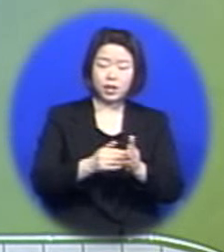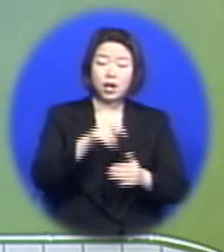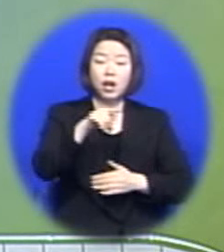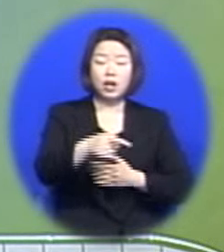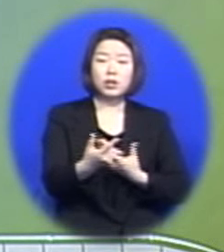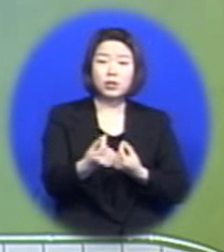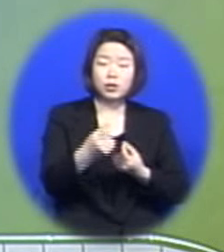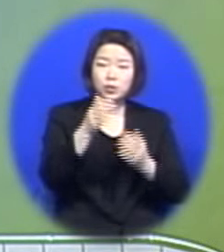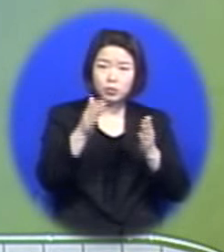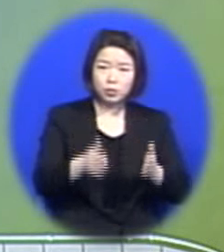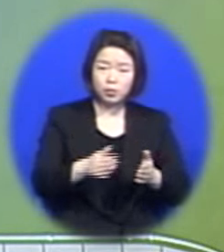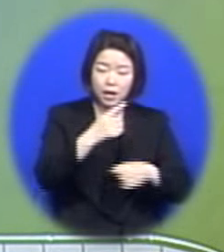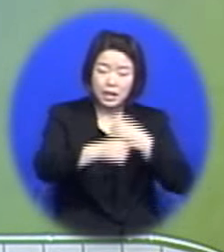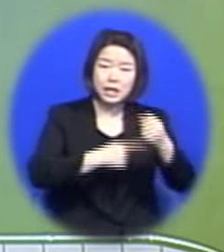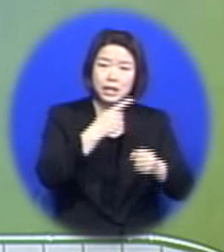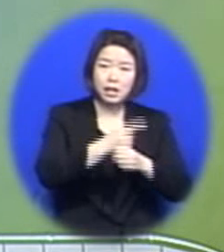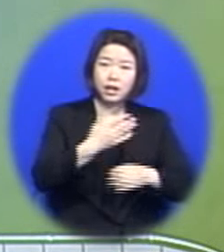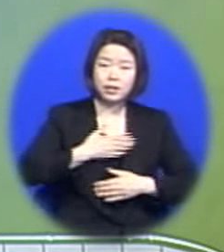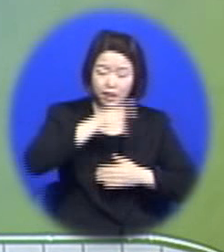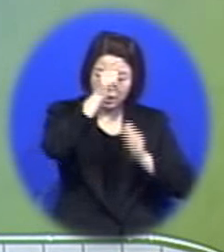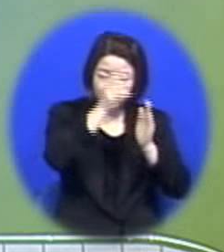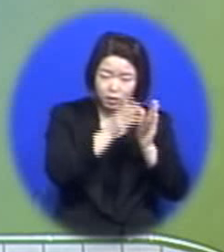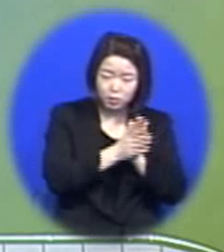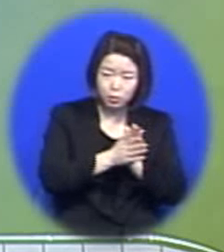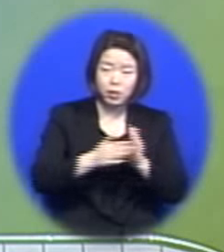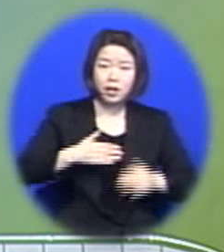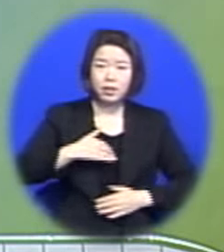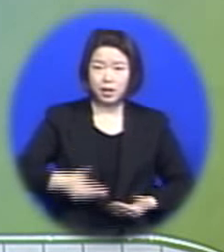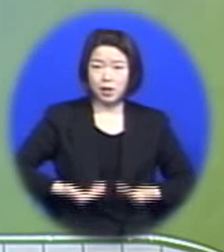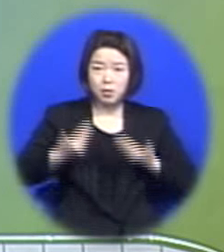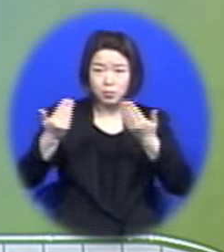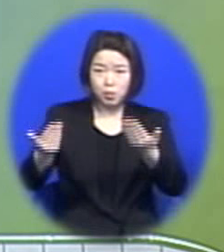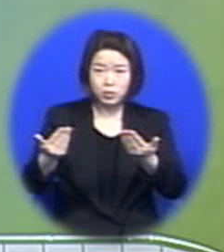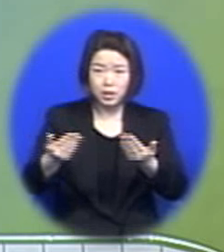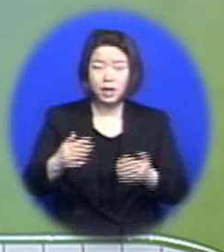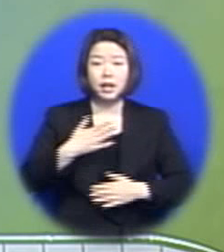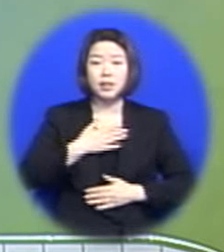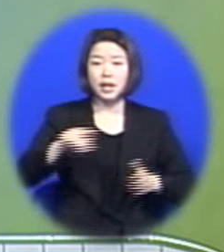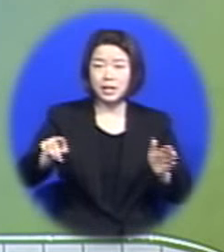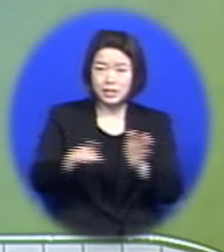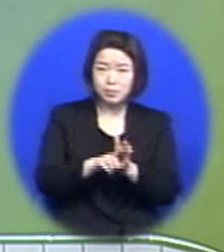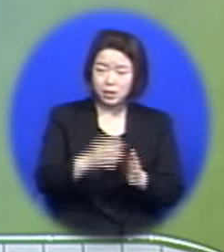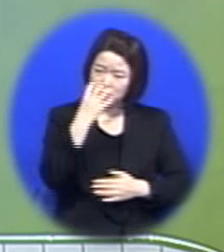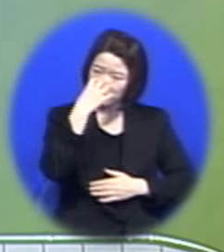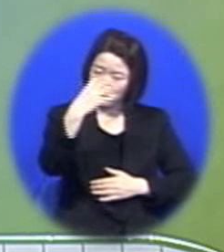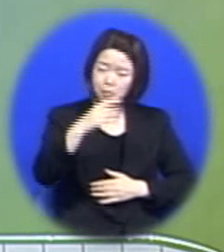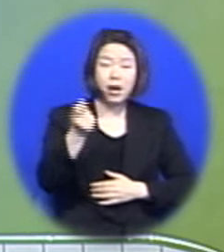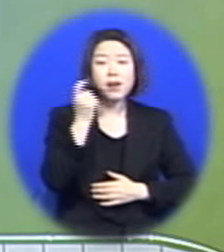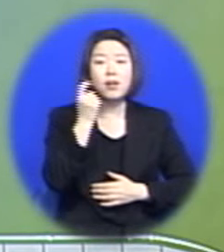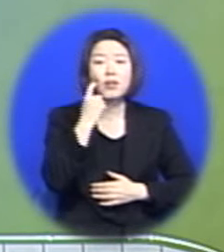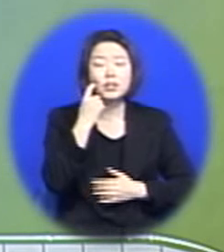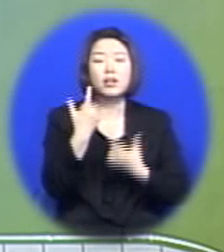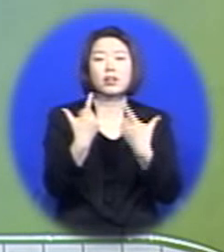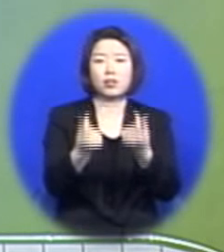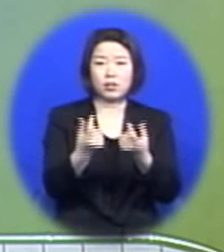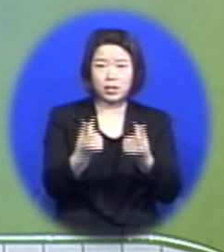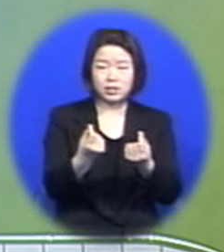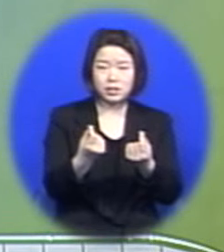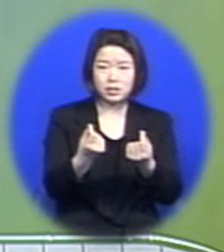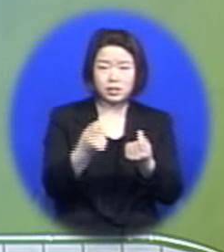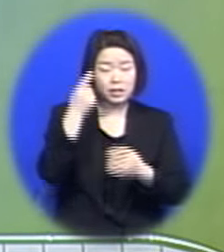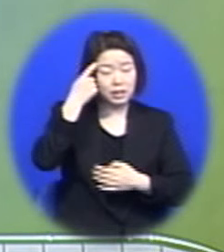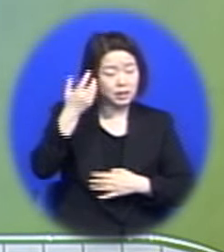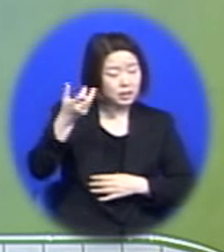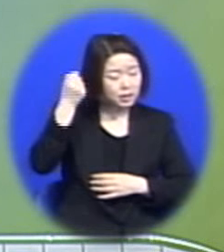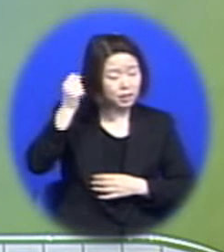1년간의 나의 기도와 나의 봉사와 나의 신앙이 다 교만이고 거짓이었던